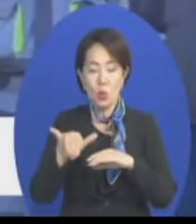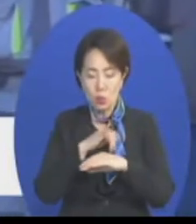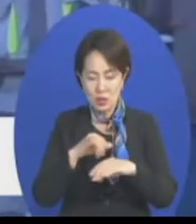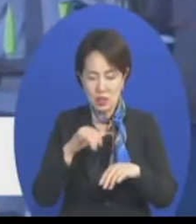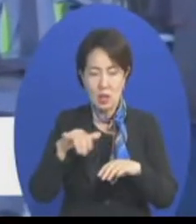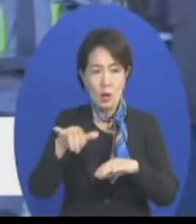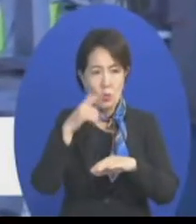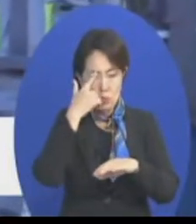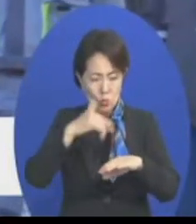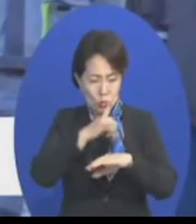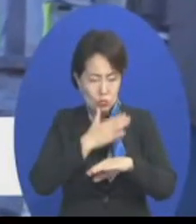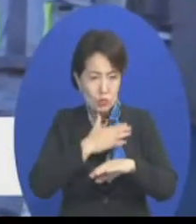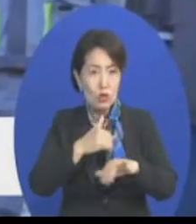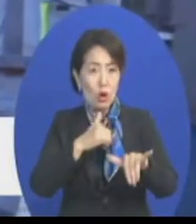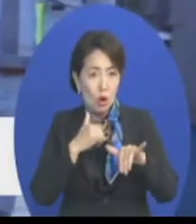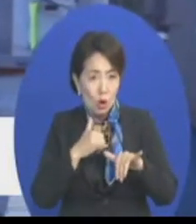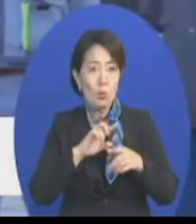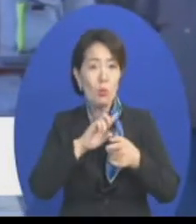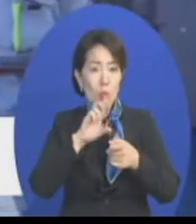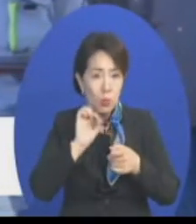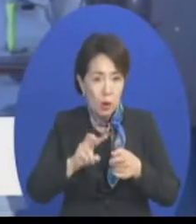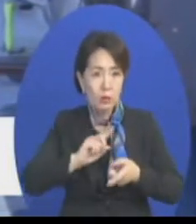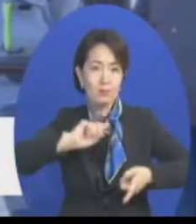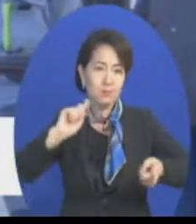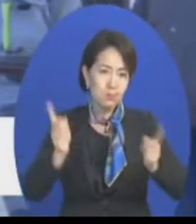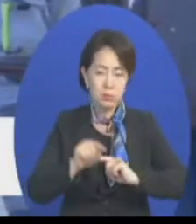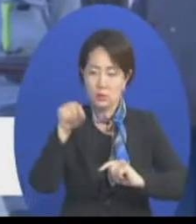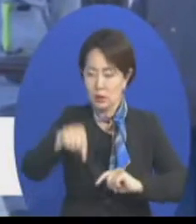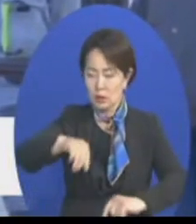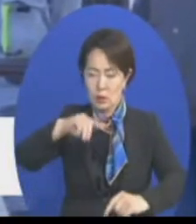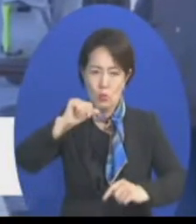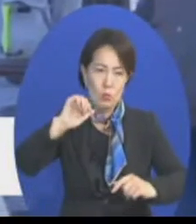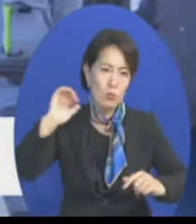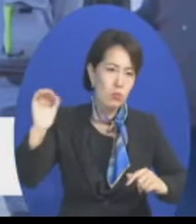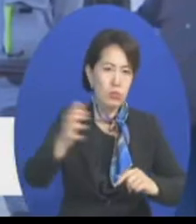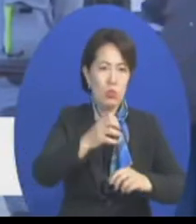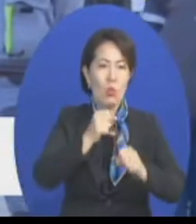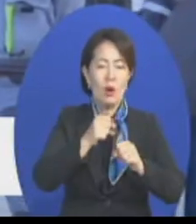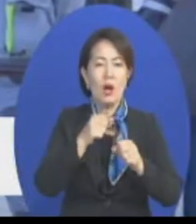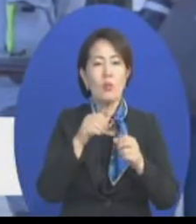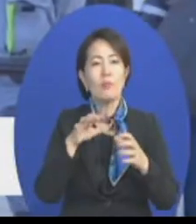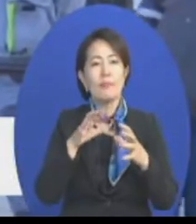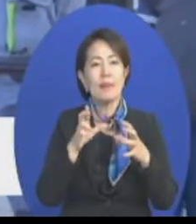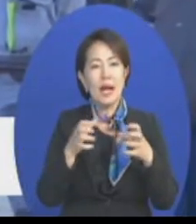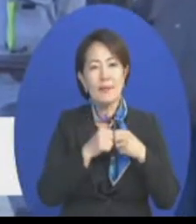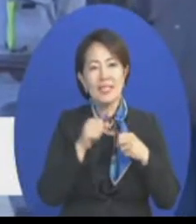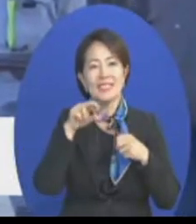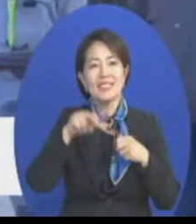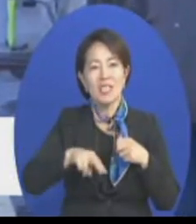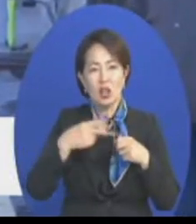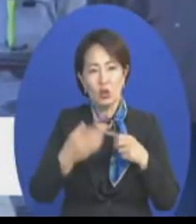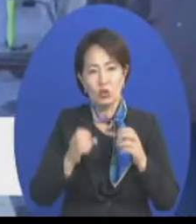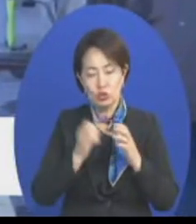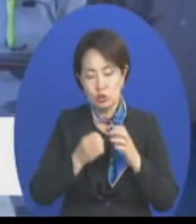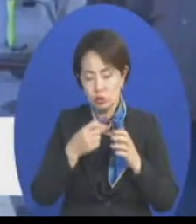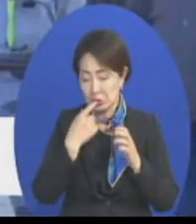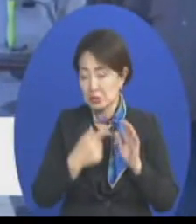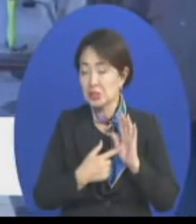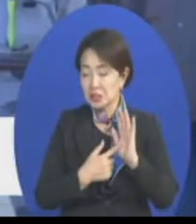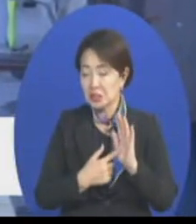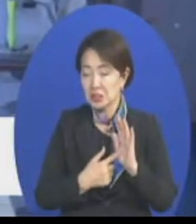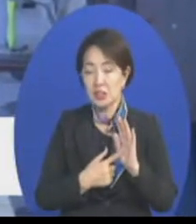улсыг хохироосон бол хохирол учруулсан бол тэр хэмжээгээр хөрөнгө хураадаг ялтай болох зүйтэй гэсэн юм байсаар хэвэл илэрхийлж